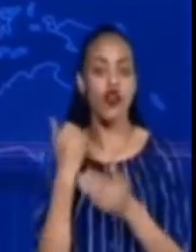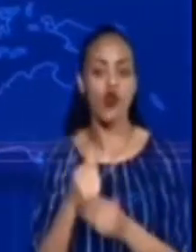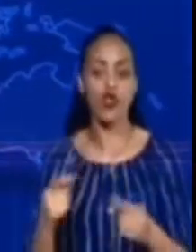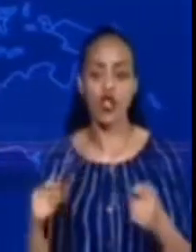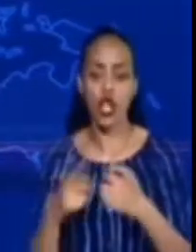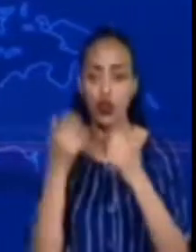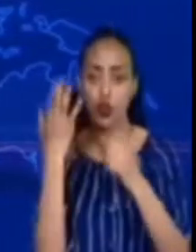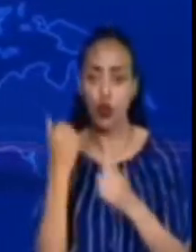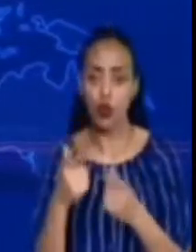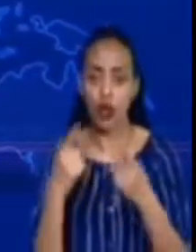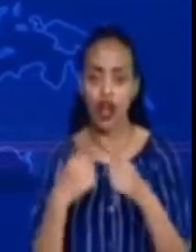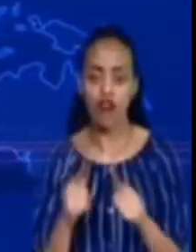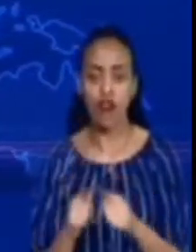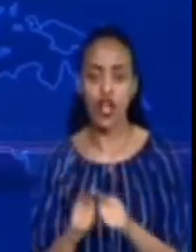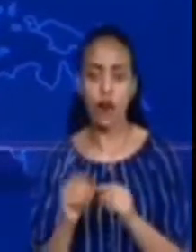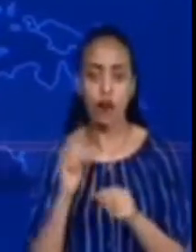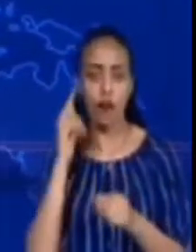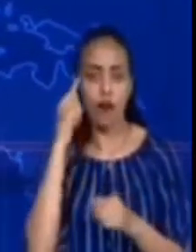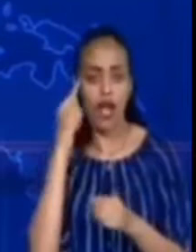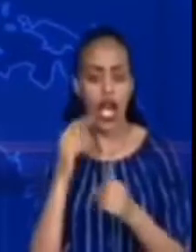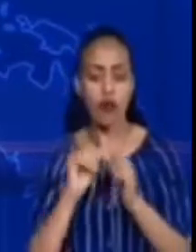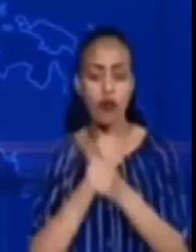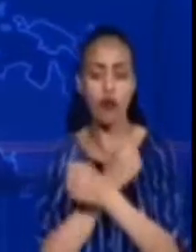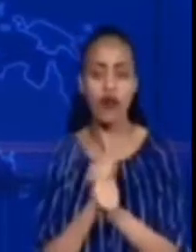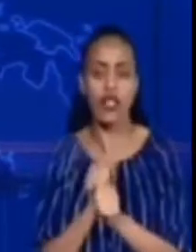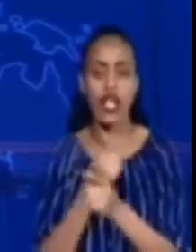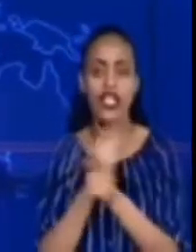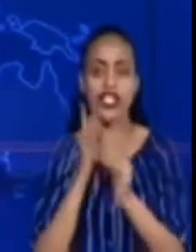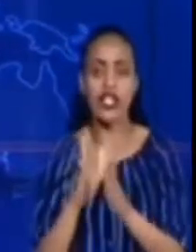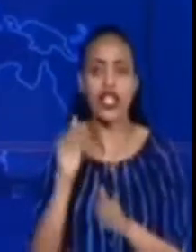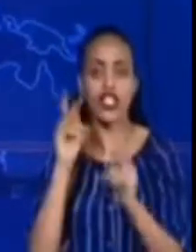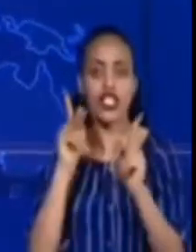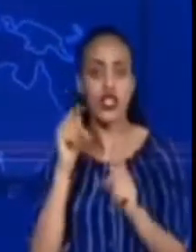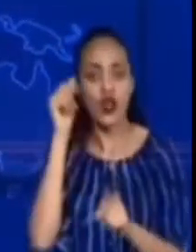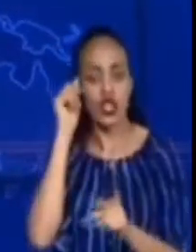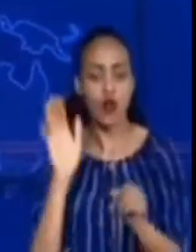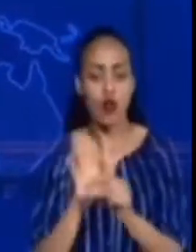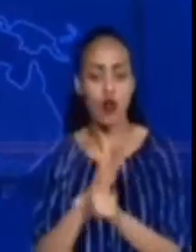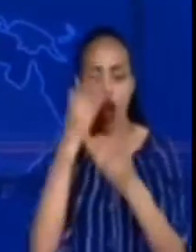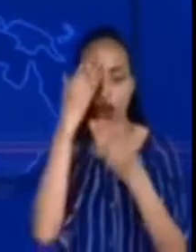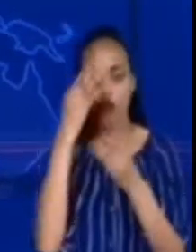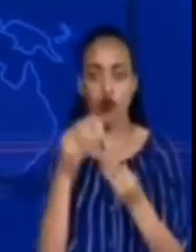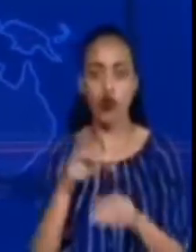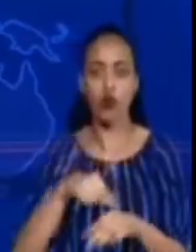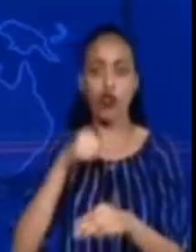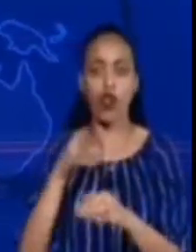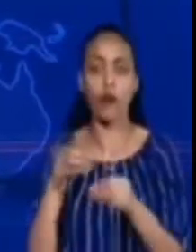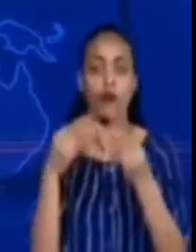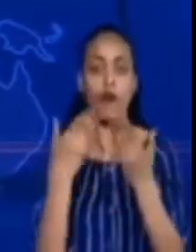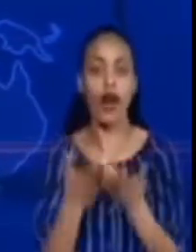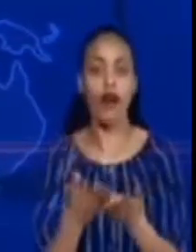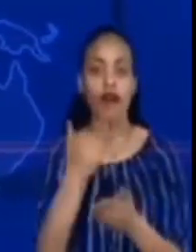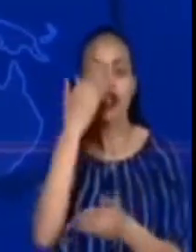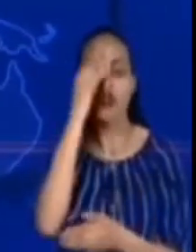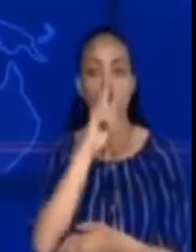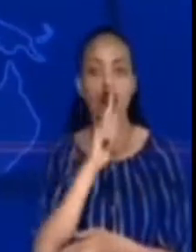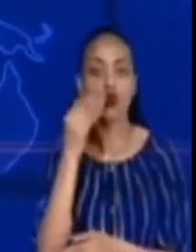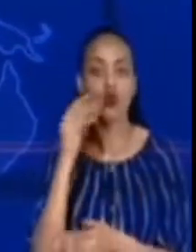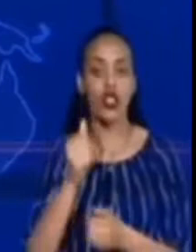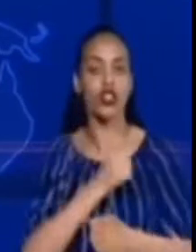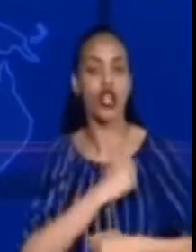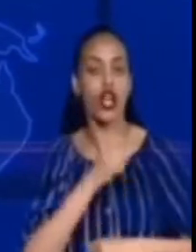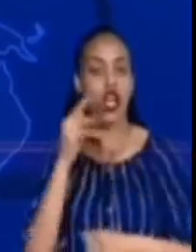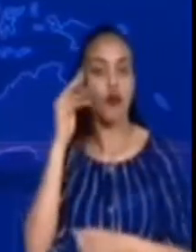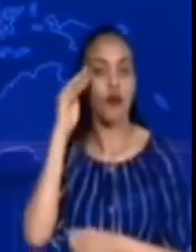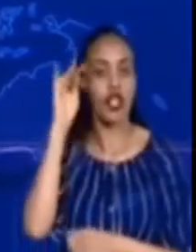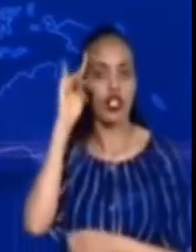ወይስ ሐዋርያ ወይስ ፕሮፌት ወይስ አፖስተል መሰለ አይደለም ሙእሚን አማኝ አላህን